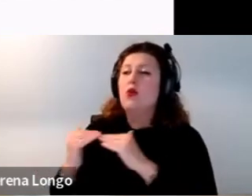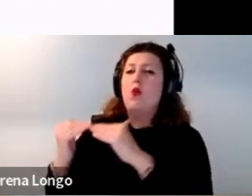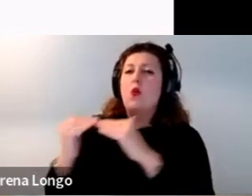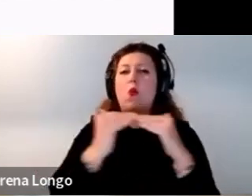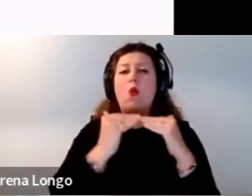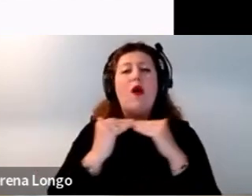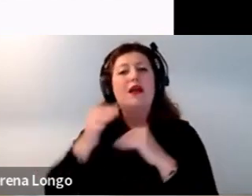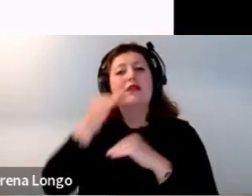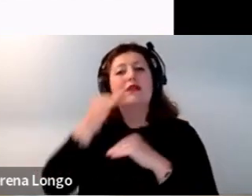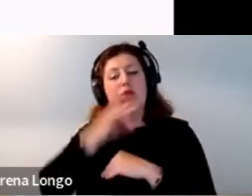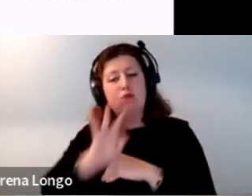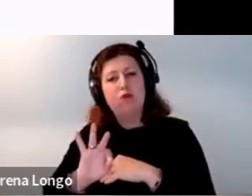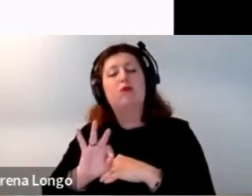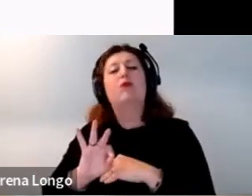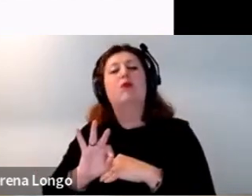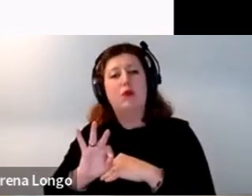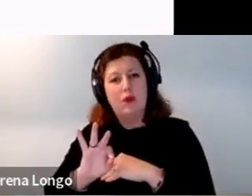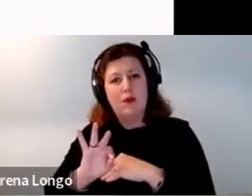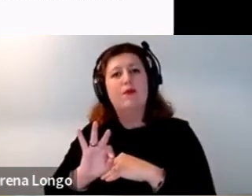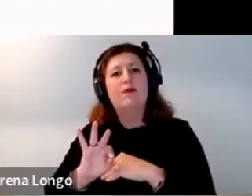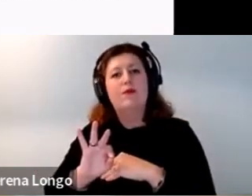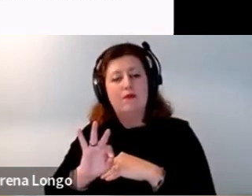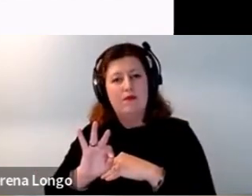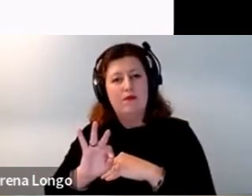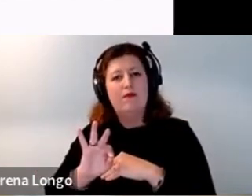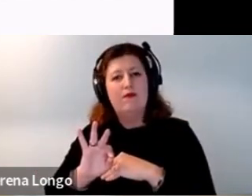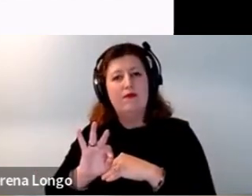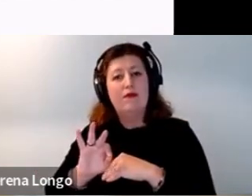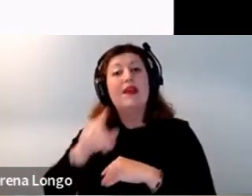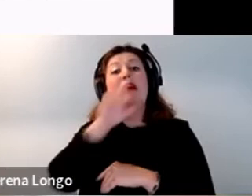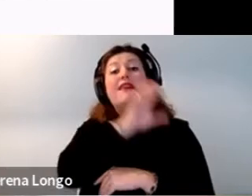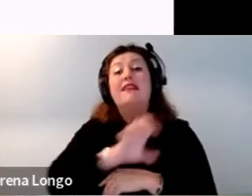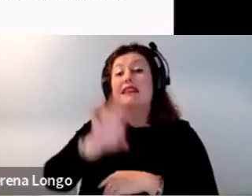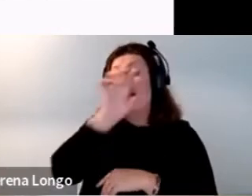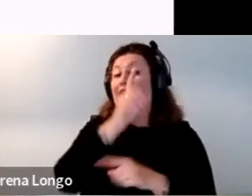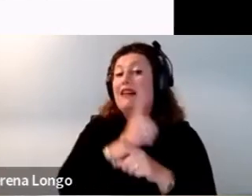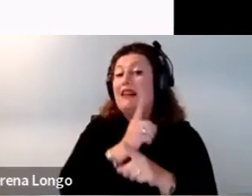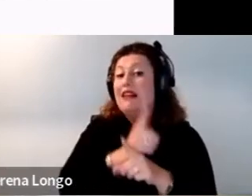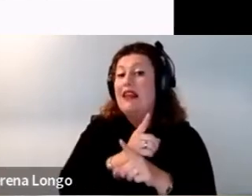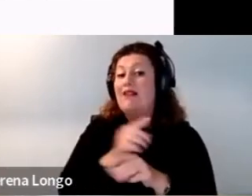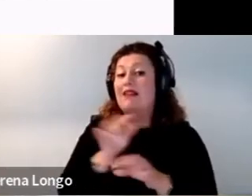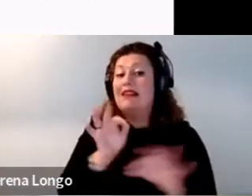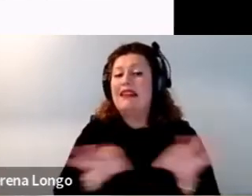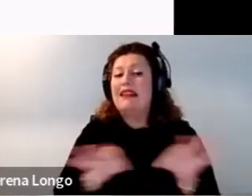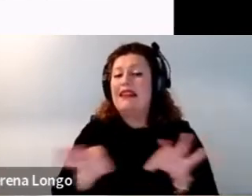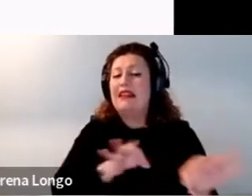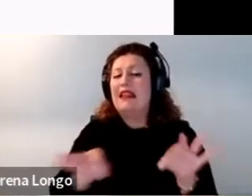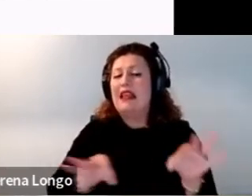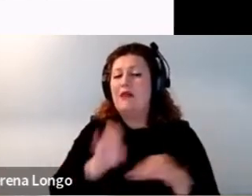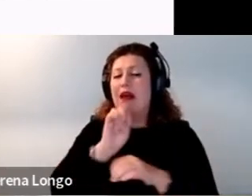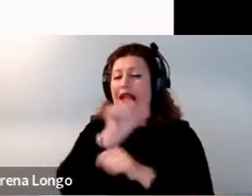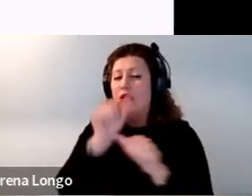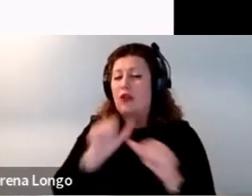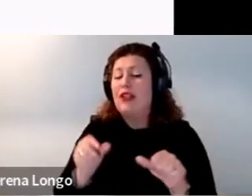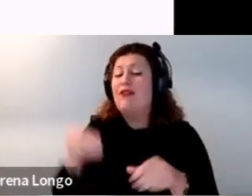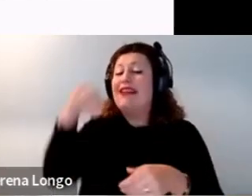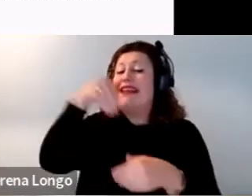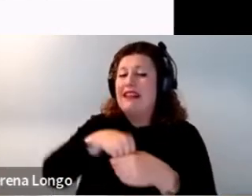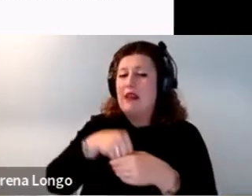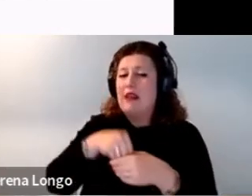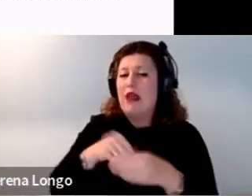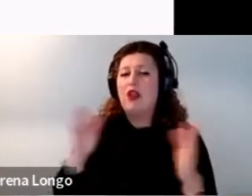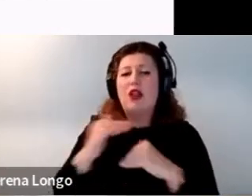Gli stati parti faranno in modo che il sistema educativo preveda la loro integrazione scolastica a tutti i